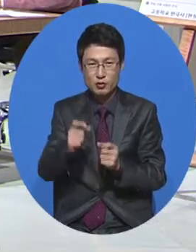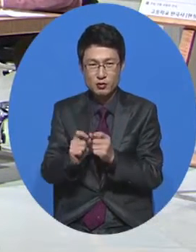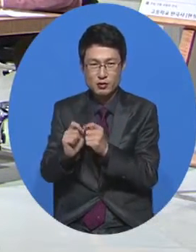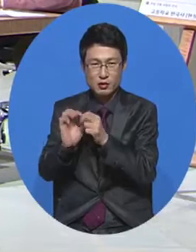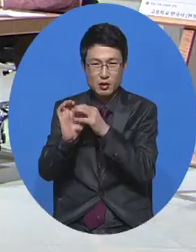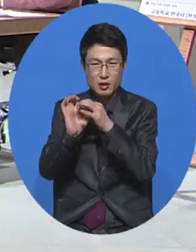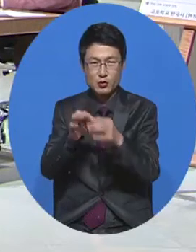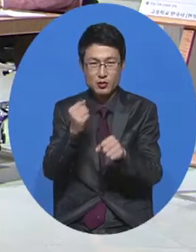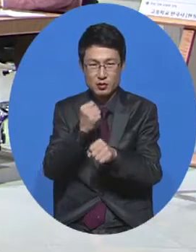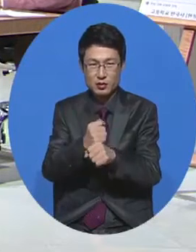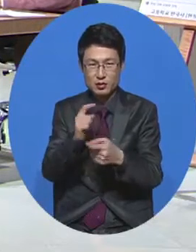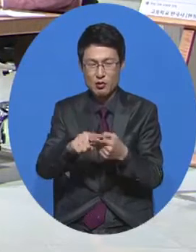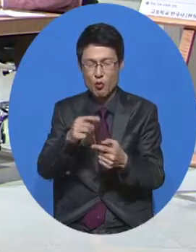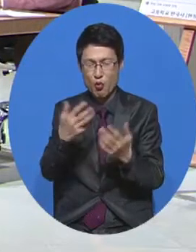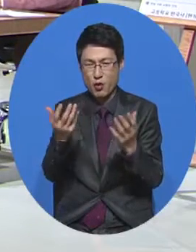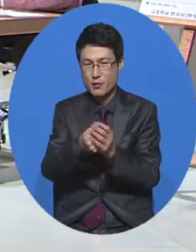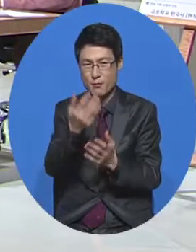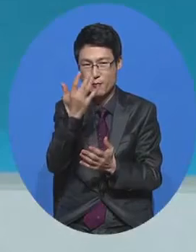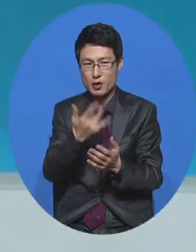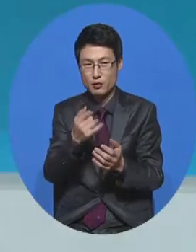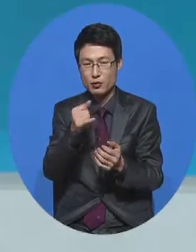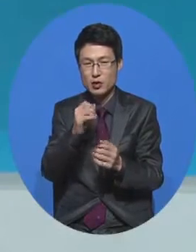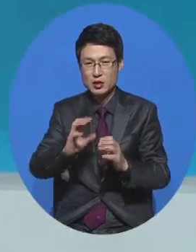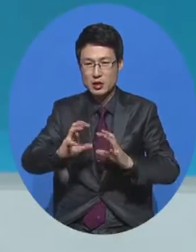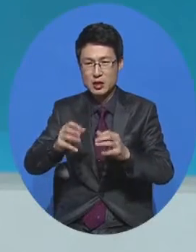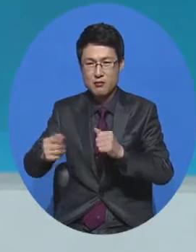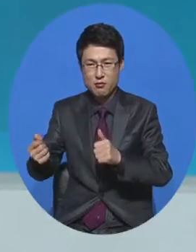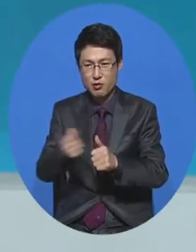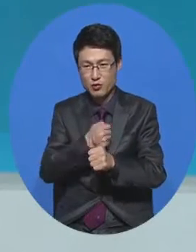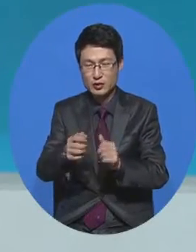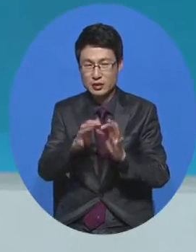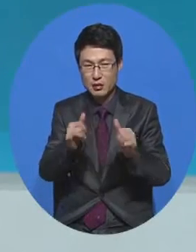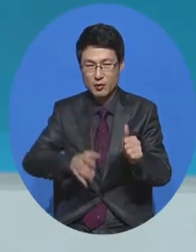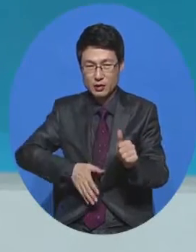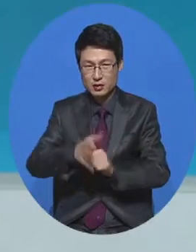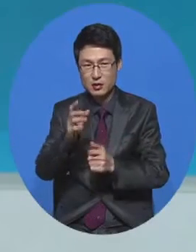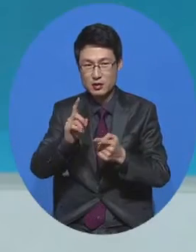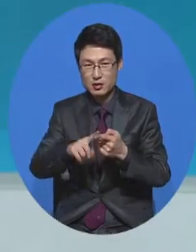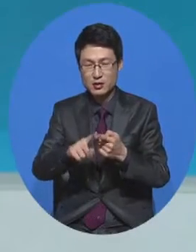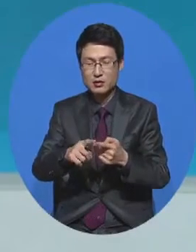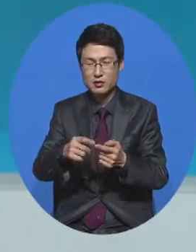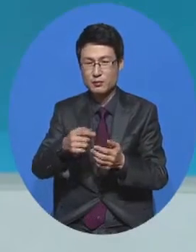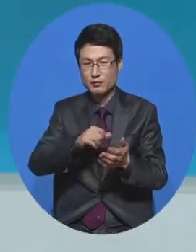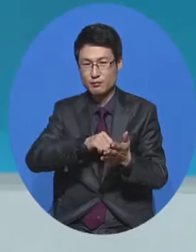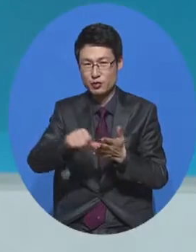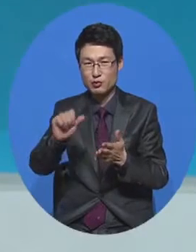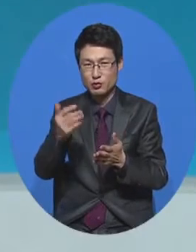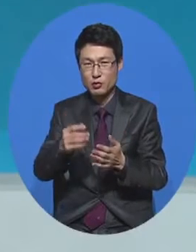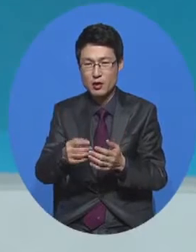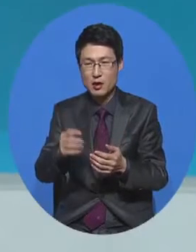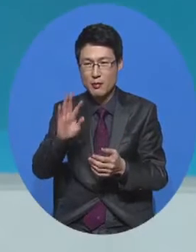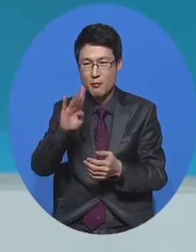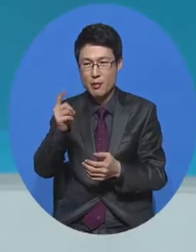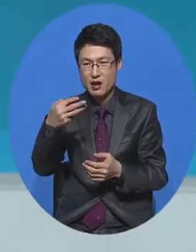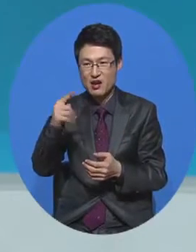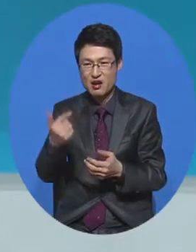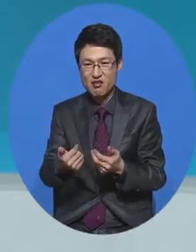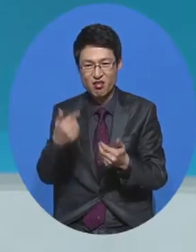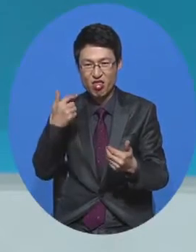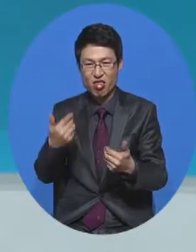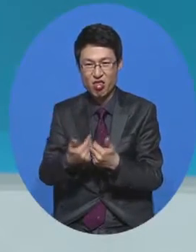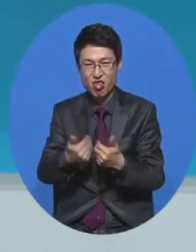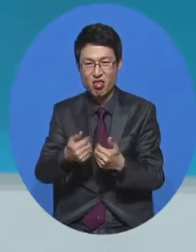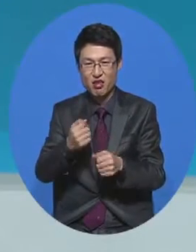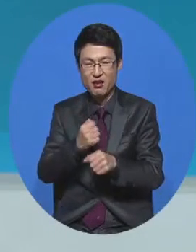누락이 됐고 이 또 국가폭력 꽈 민간인 집단 학살의 대한 부분도 삭제되고 반란으로 와 매도 에서요